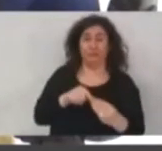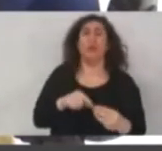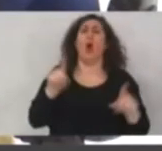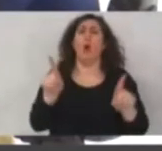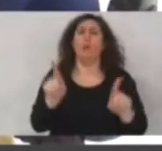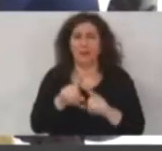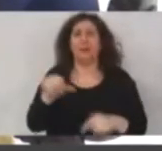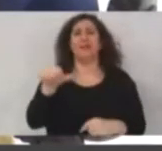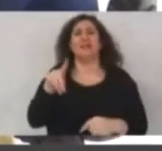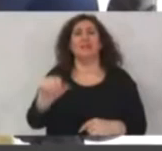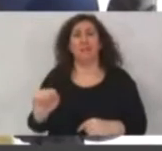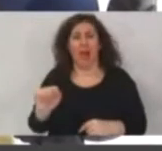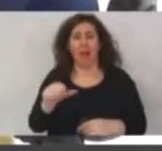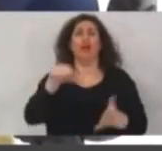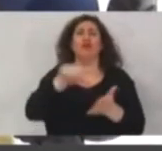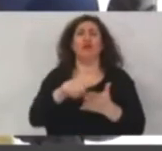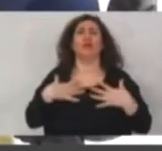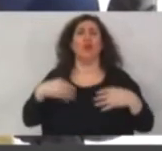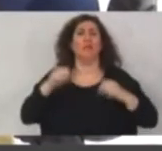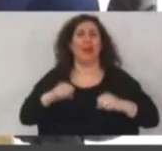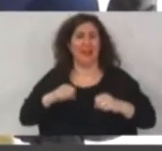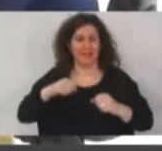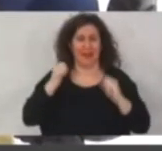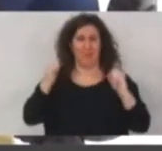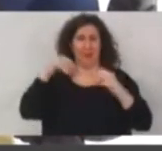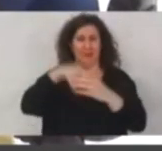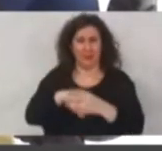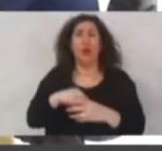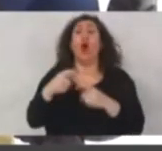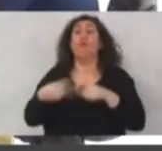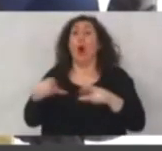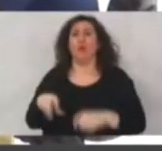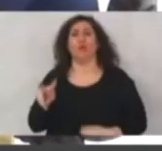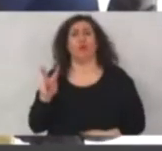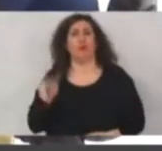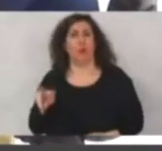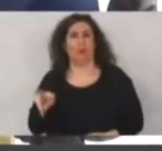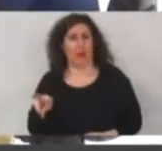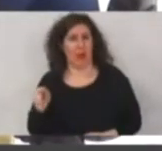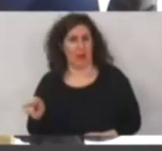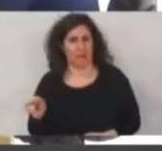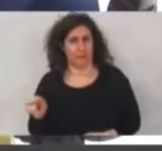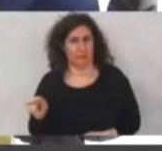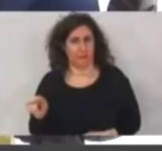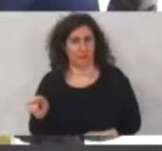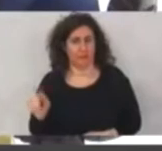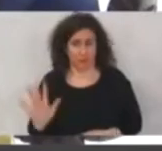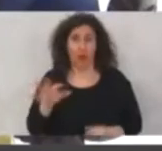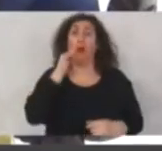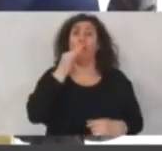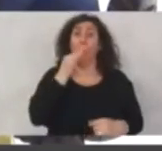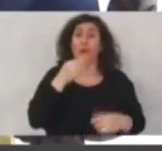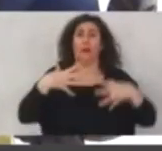per le spa, cioè i centri che sono all'interno delle palestre, il bonus è di 2.000 euro. Quindi